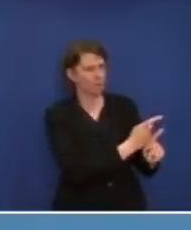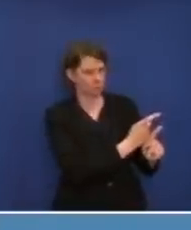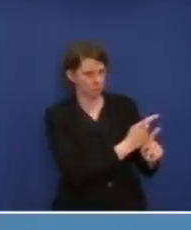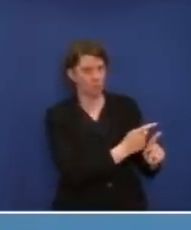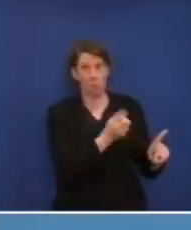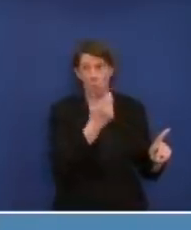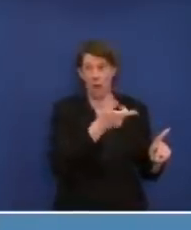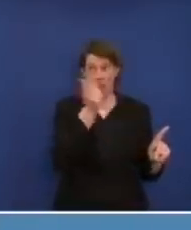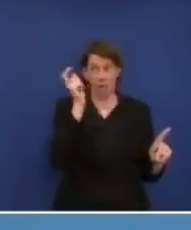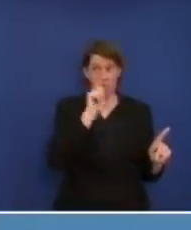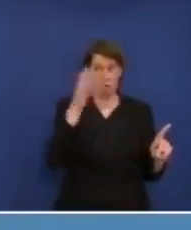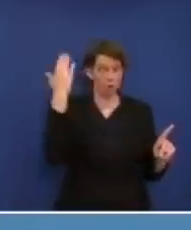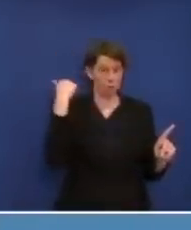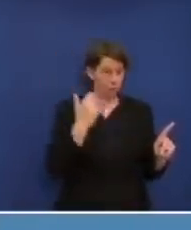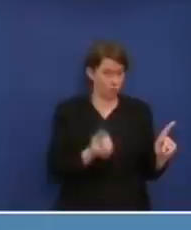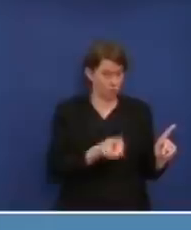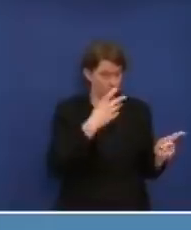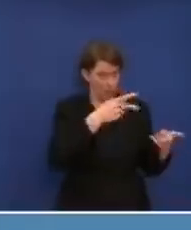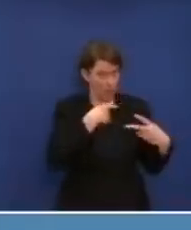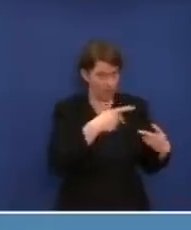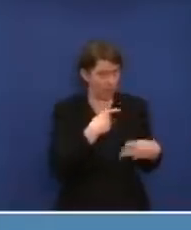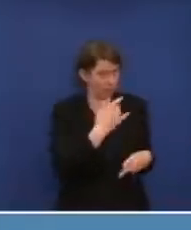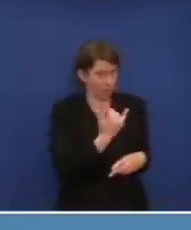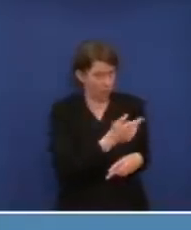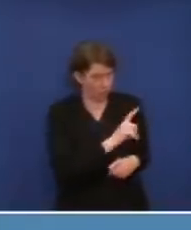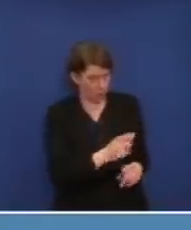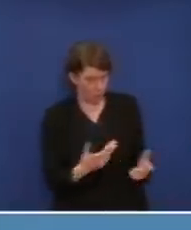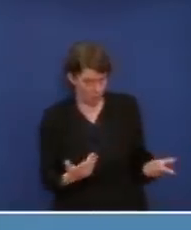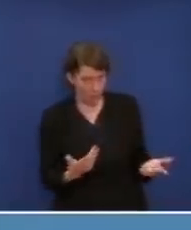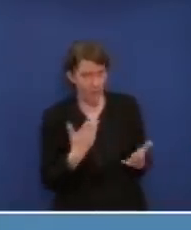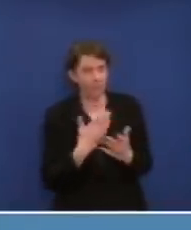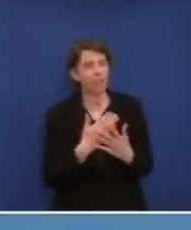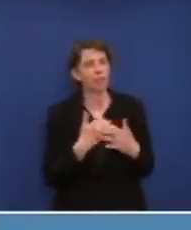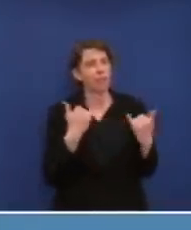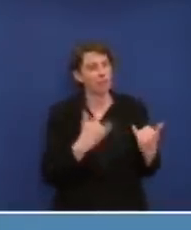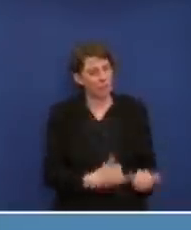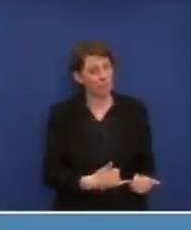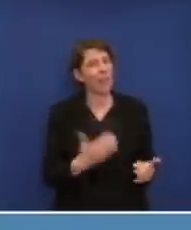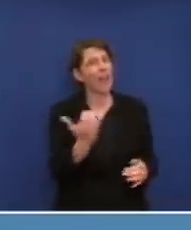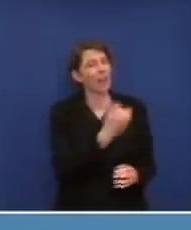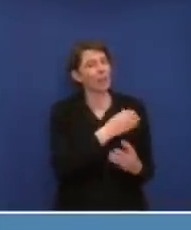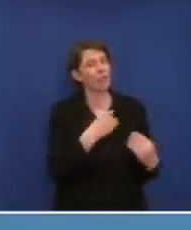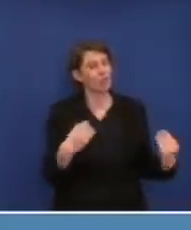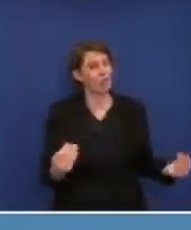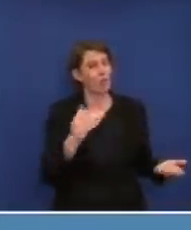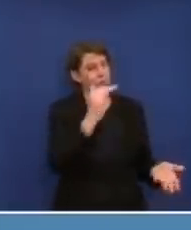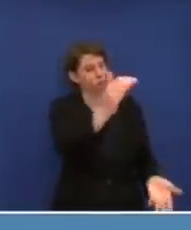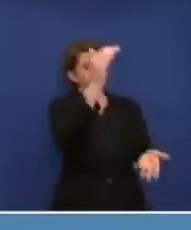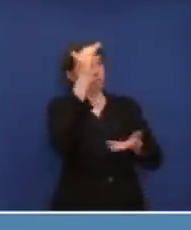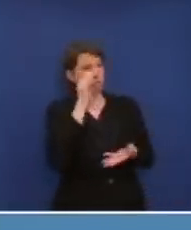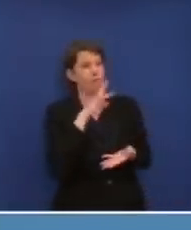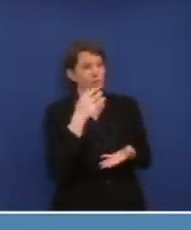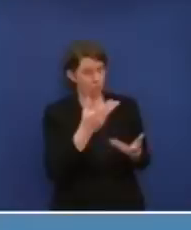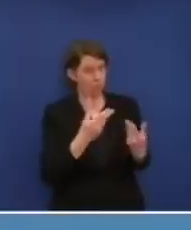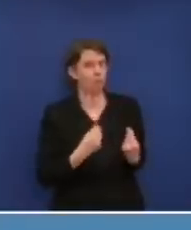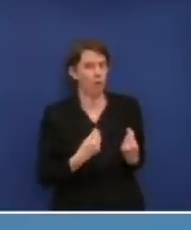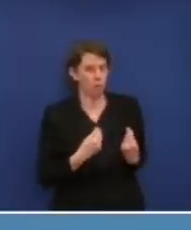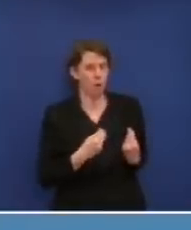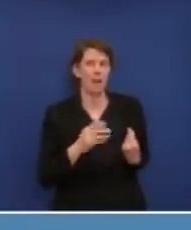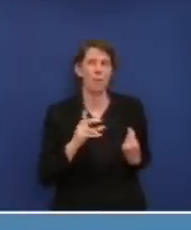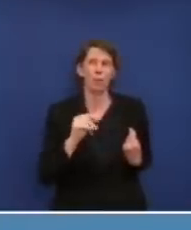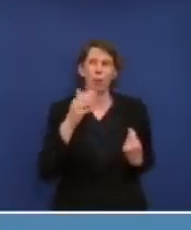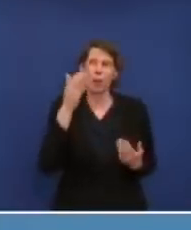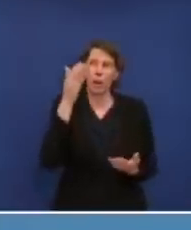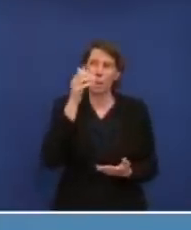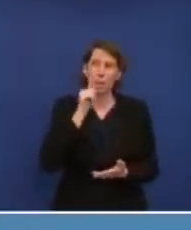einigen Wochen noch nicht abzusehen. Das heißt, dass wir mit sehr hohen Impfstoffdosen rechnen können. Also Ende